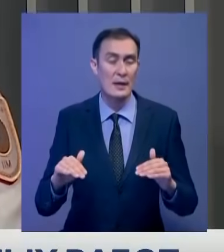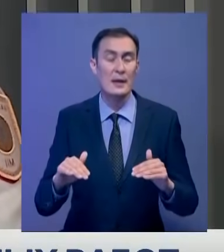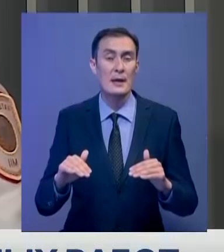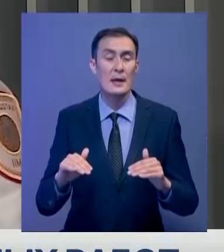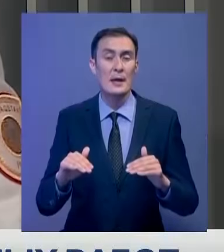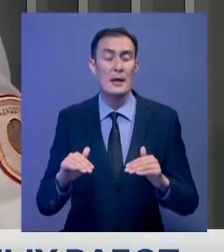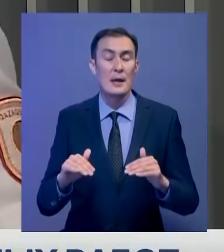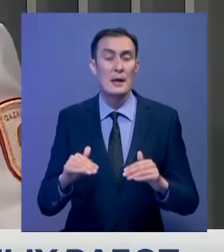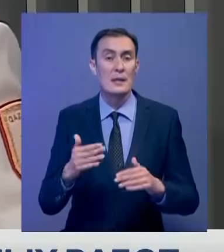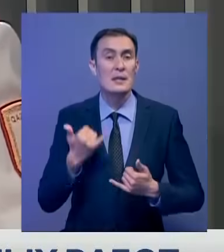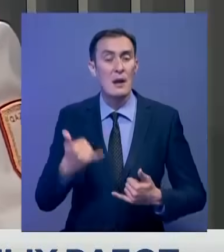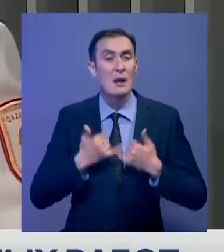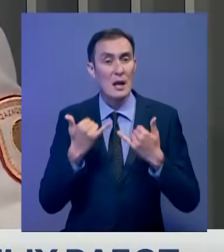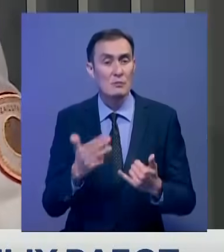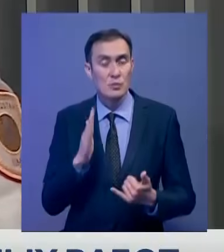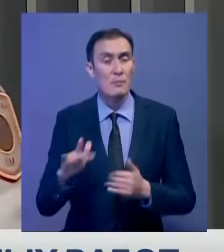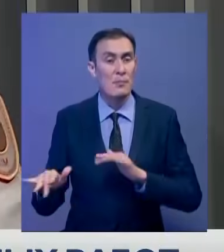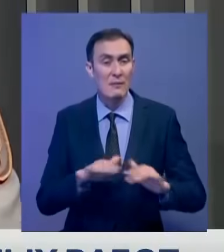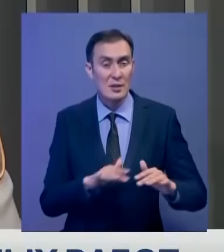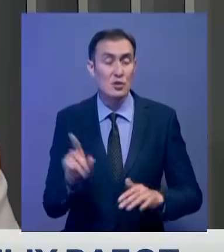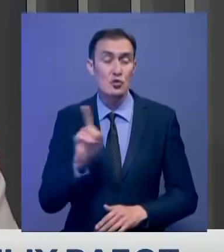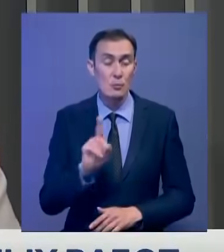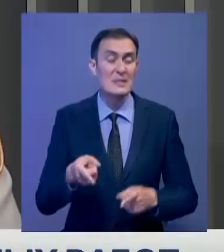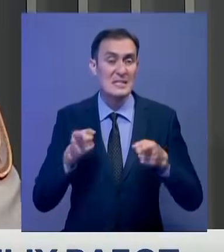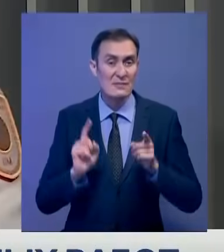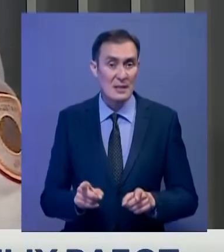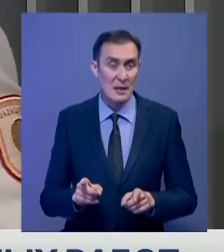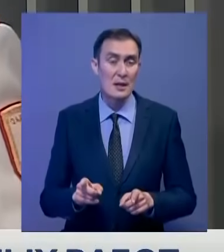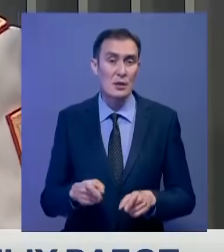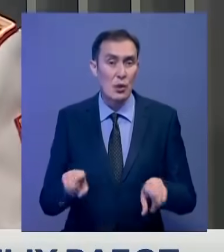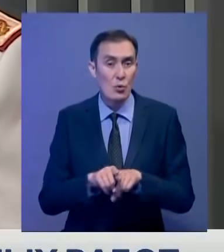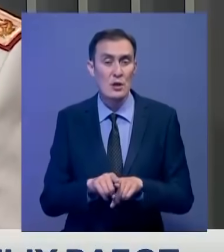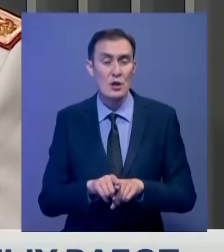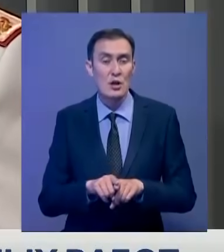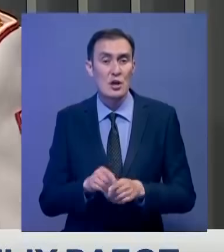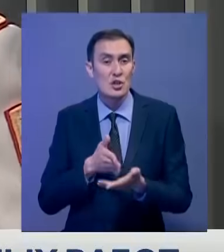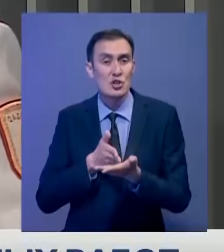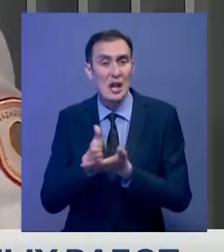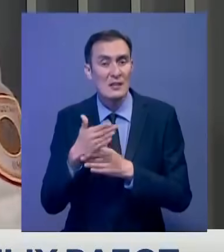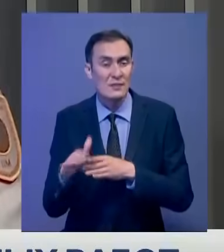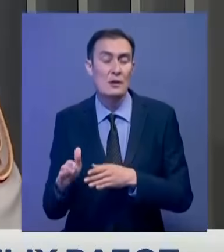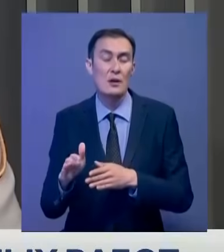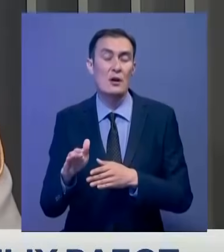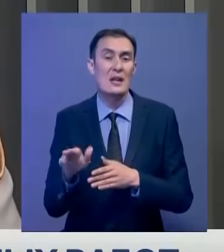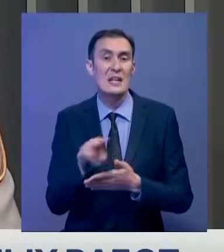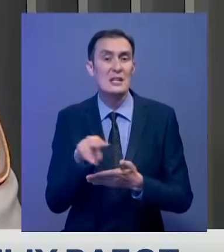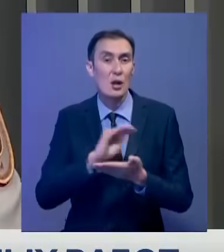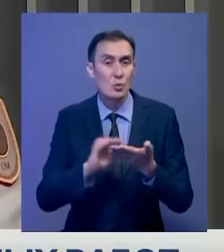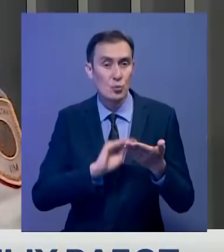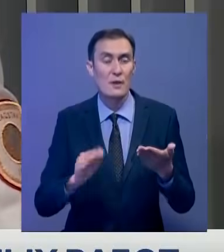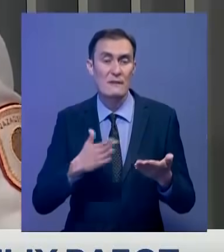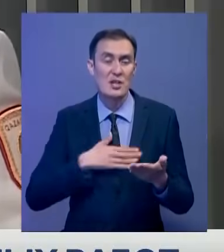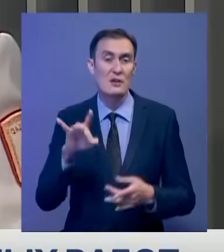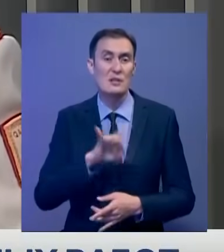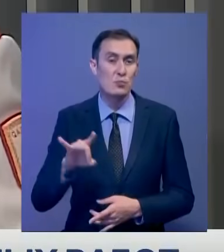позиции, и мы каждый год его будем проводить, и чтобы действительно детективный жанр художественной деятельности нашей